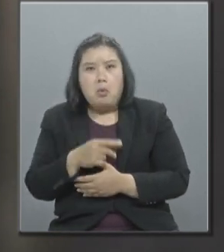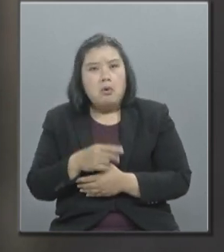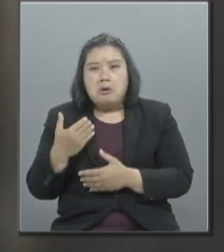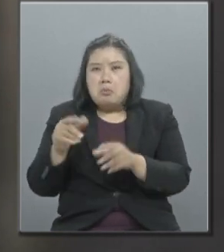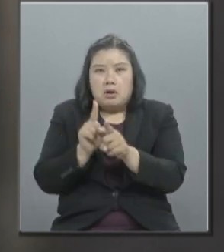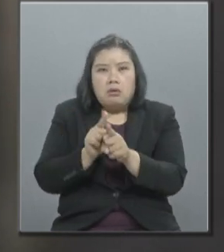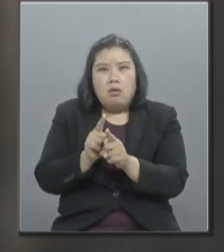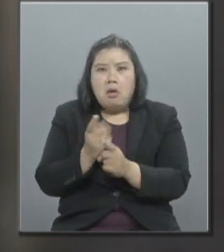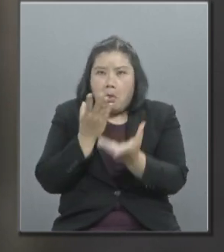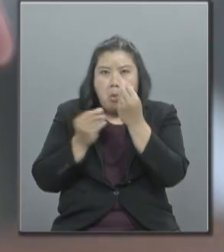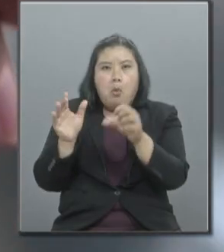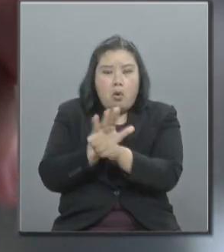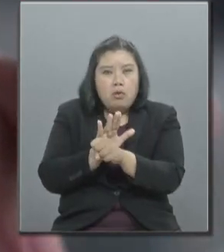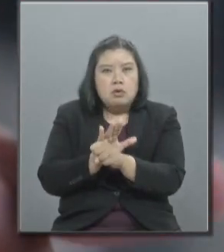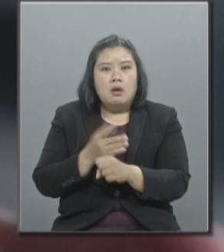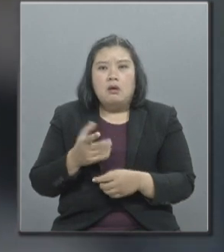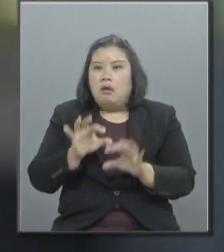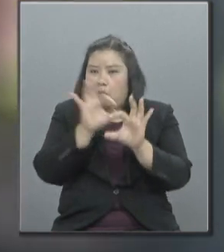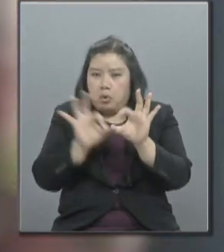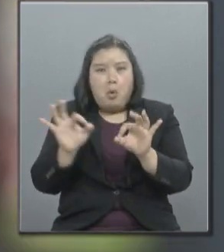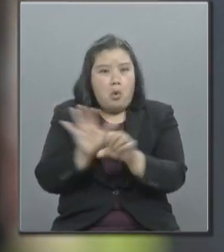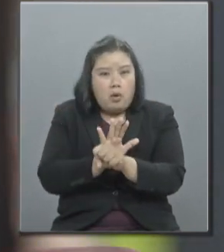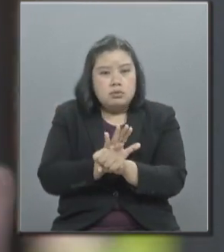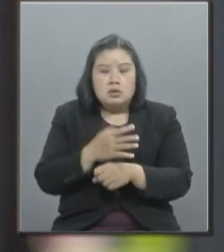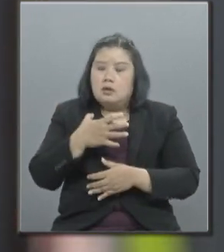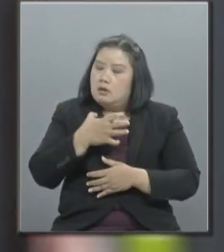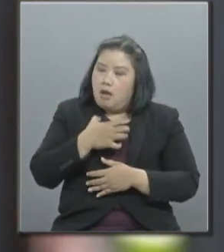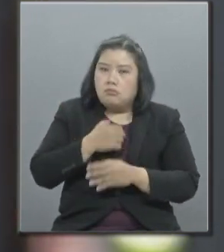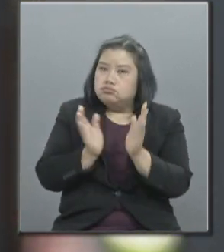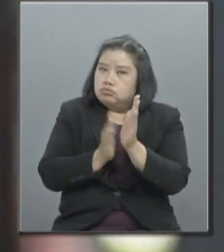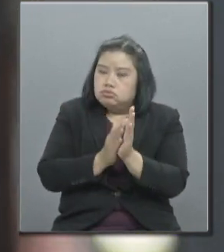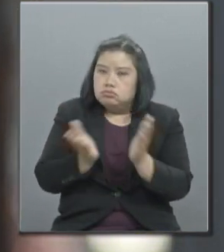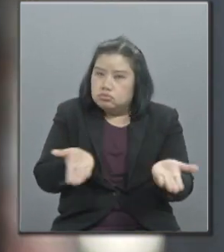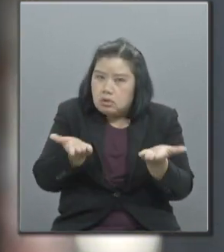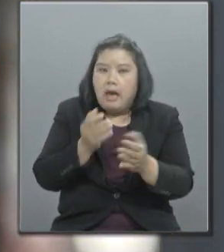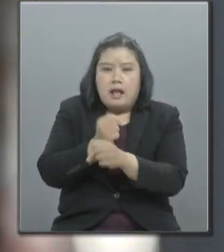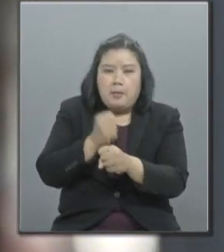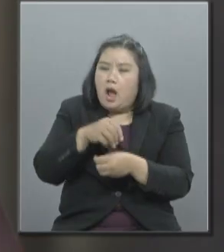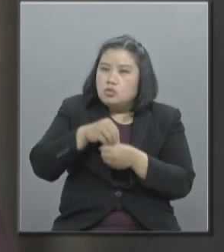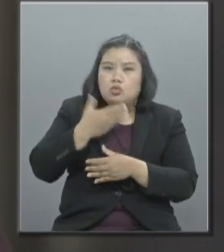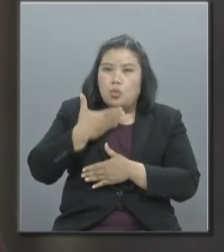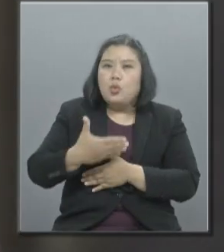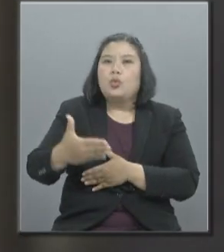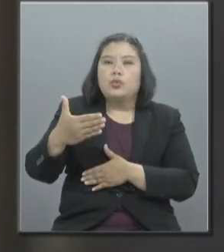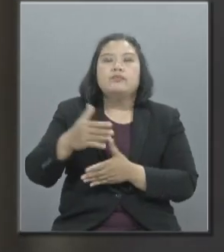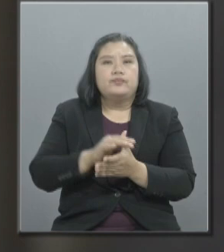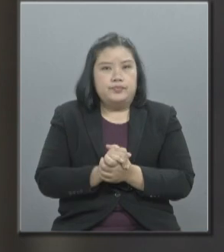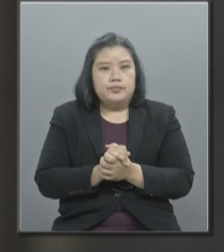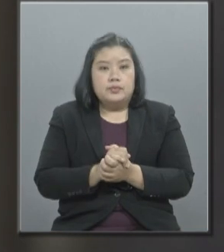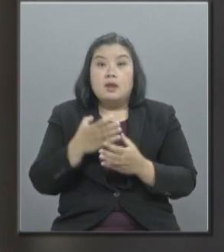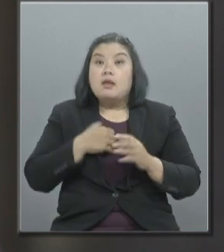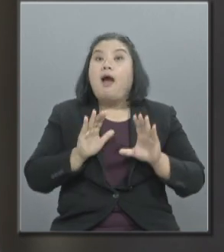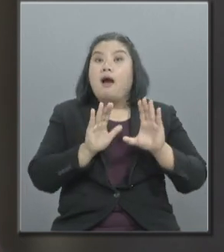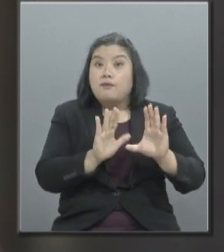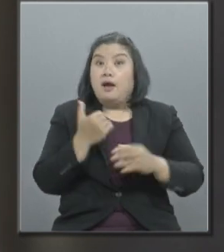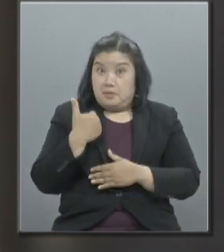ก็ติดตามมาตลอดก็อยากจะให้ทีมงานเนี้ยเป็นกำลังใจให้อยู่เป็นต่อไปในงาน อยากจะฝากอะไรถึงพิธีกร